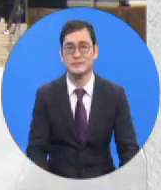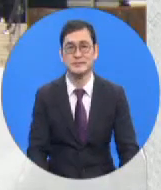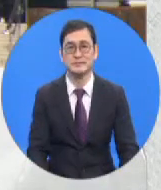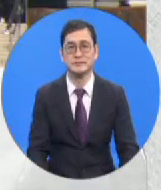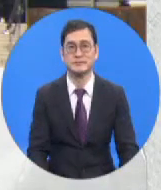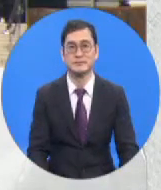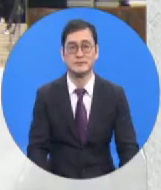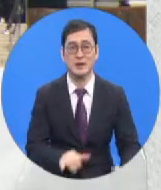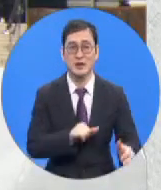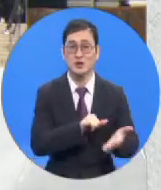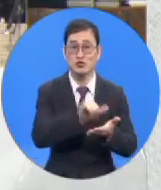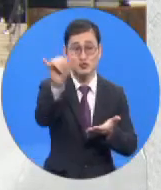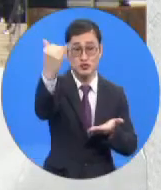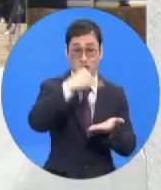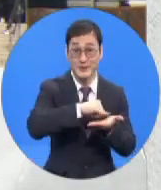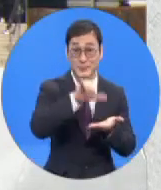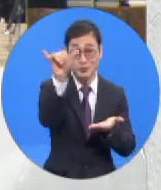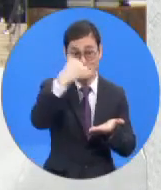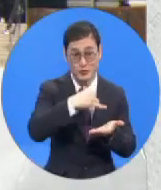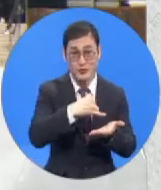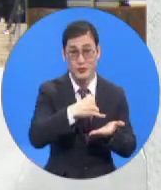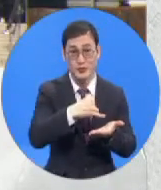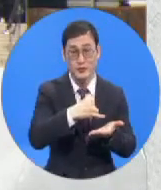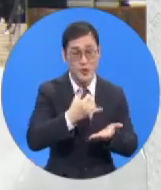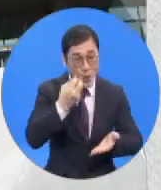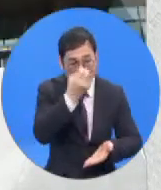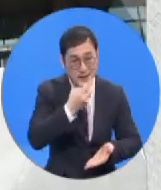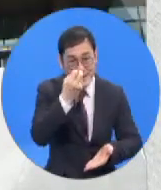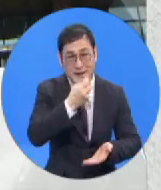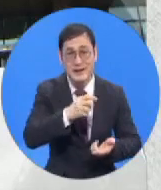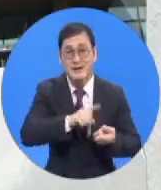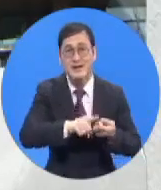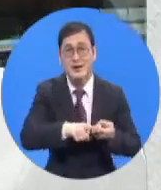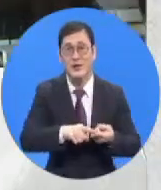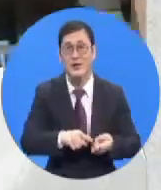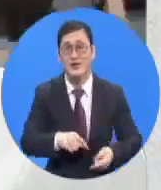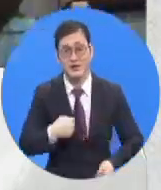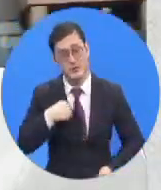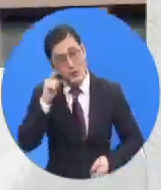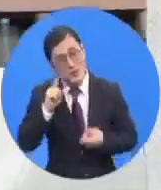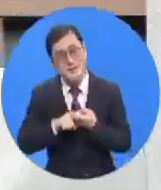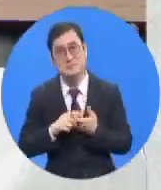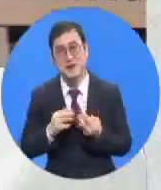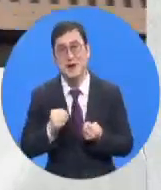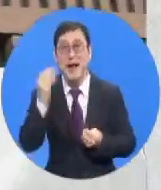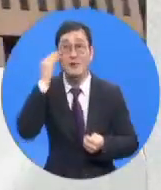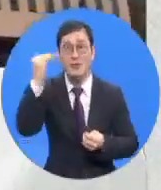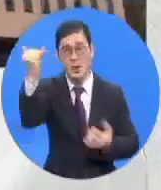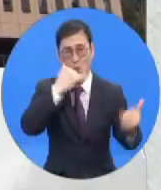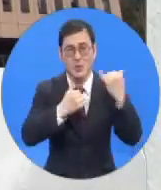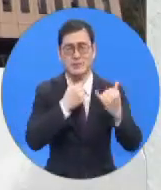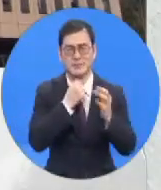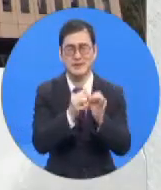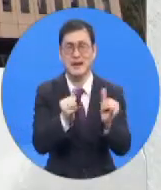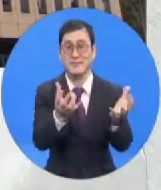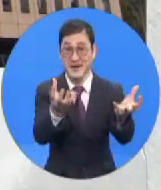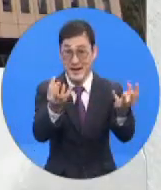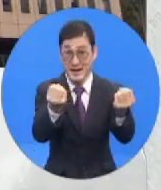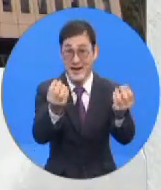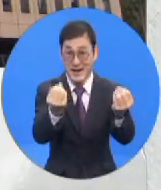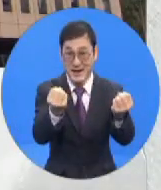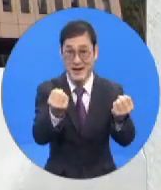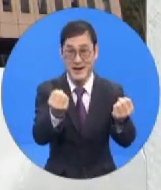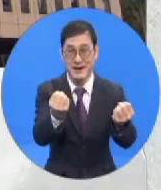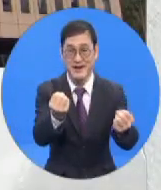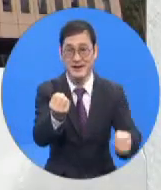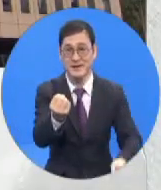옛날과 달리 우리나라 위상이 굉장히 높아져가지고 우리나라에 들어오려고 하는 그런 사람들이 많거든요. 그래서 이 부분이 앞으로 문제가 많이